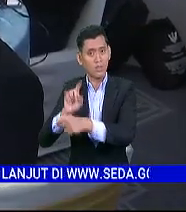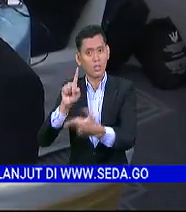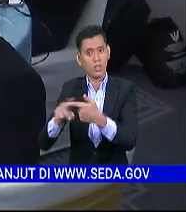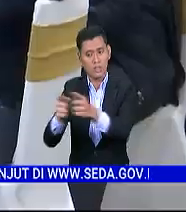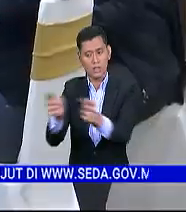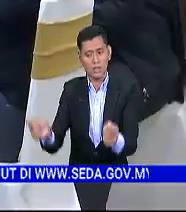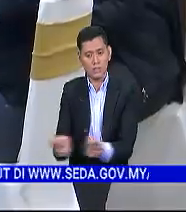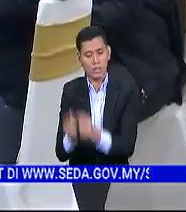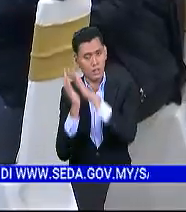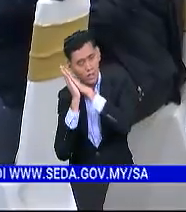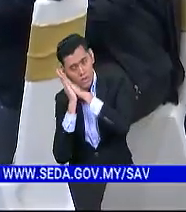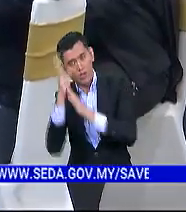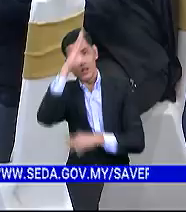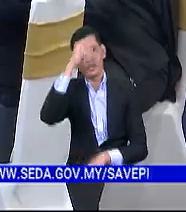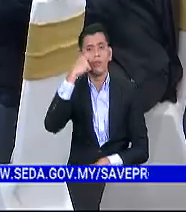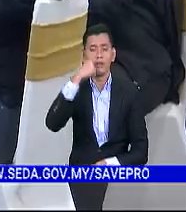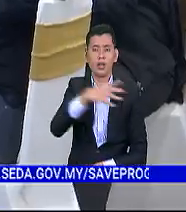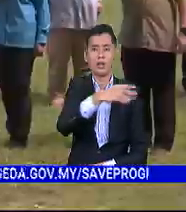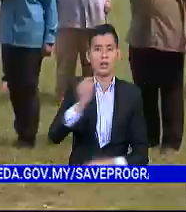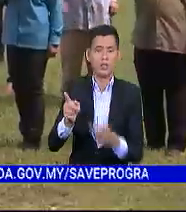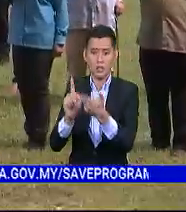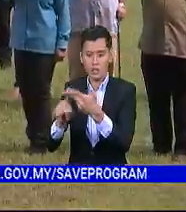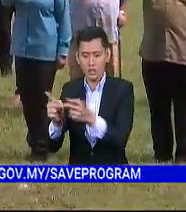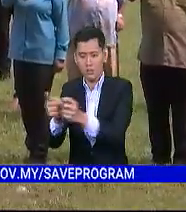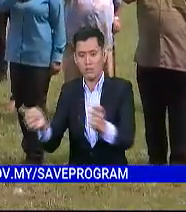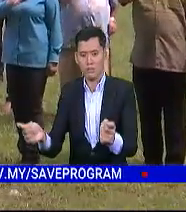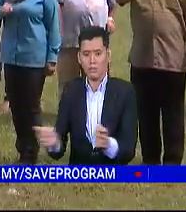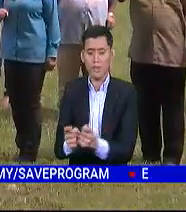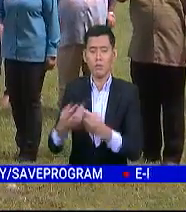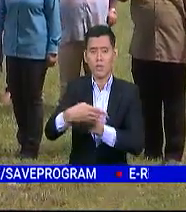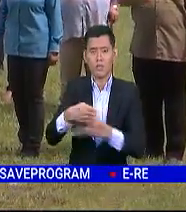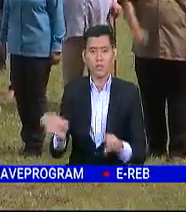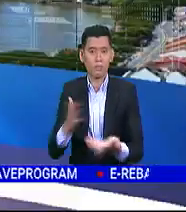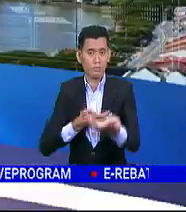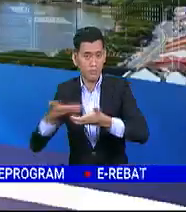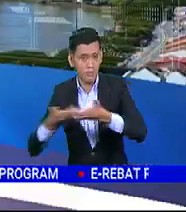tidur lelaki dan wanita serta ruang makan dan bilik perundingan.